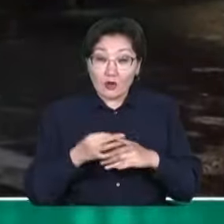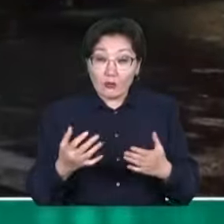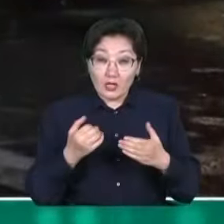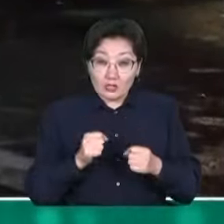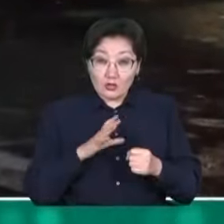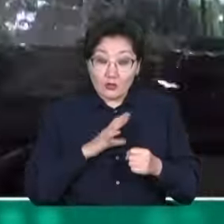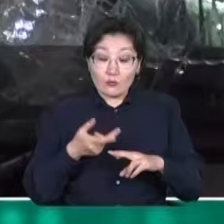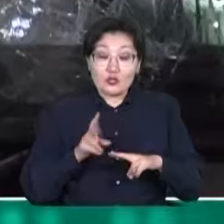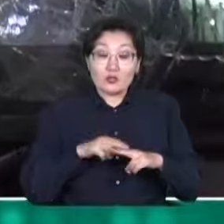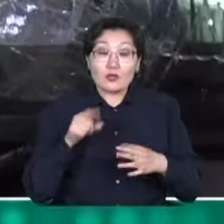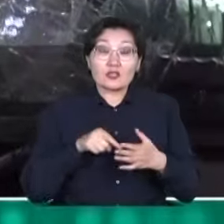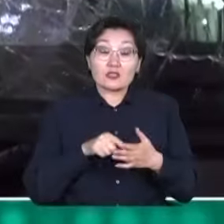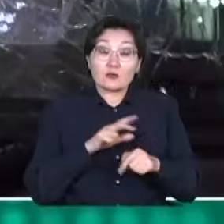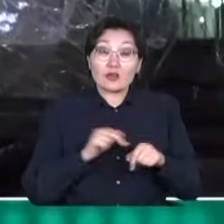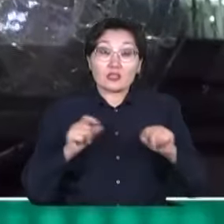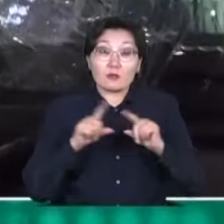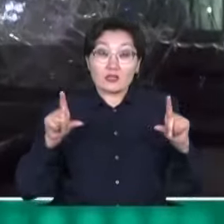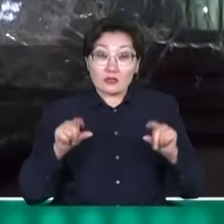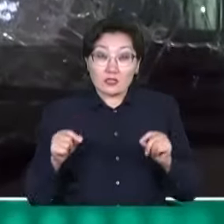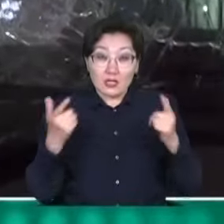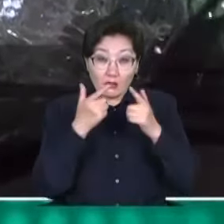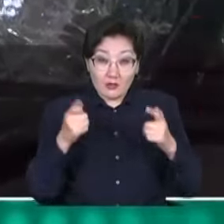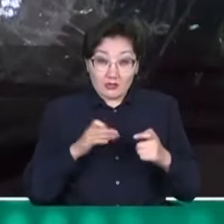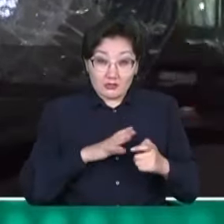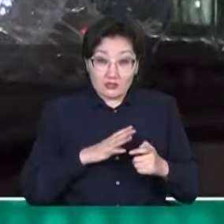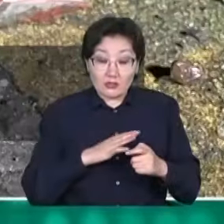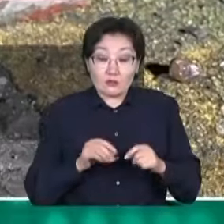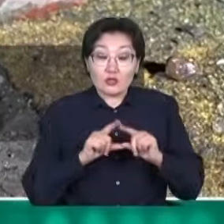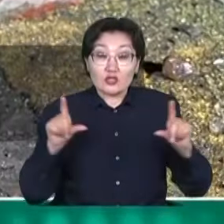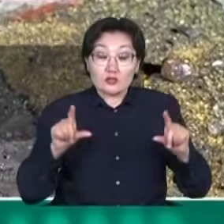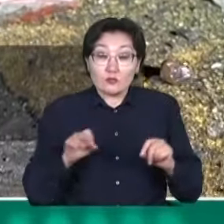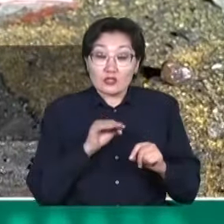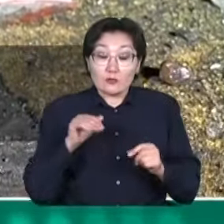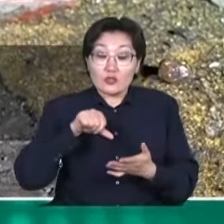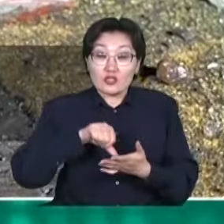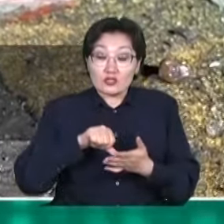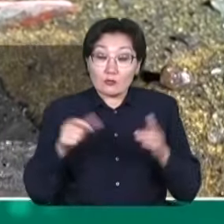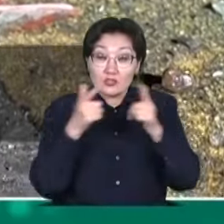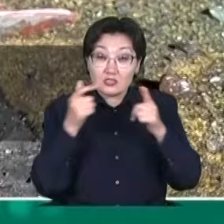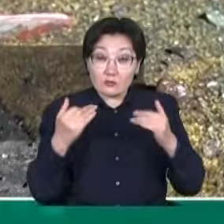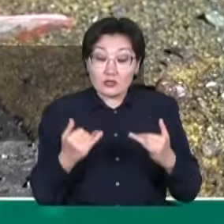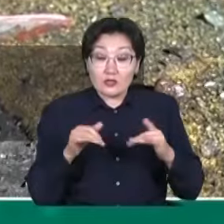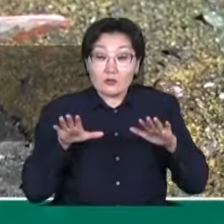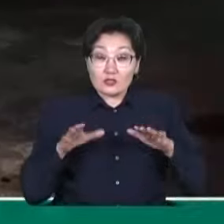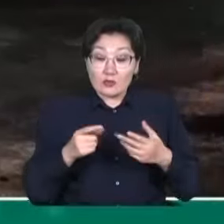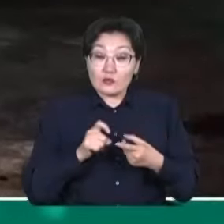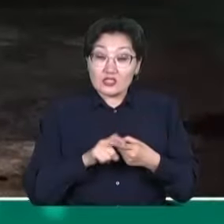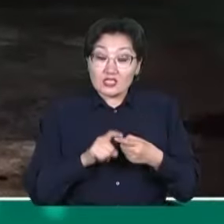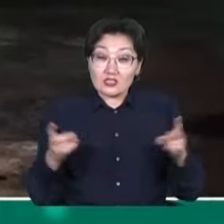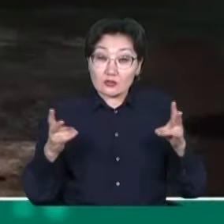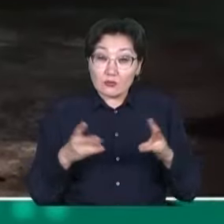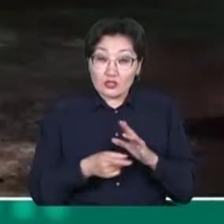алынды. Бұл туралы қалалық полиция департаменті хабарлады. Ведомствоның ресми өкілінің мәлімдеуінше қазір оқиғаға қатысты